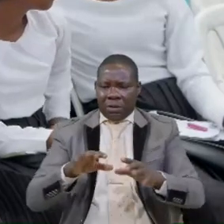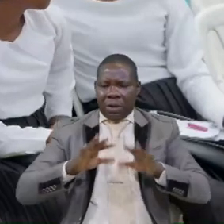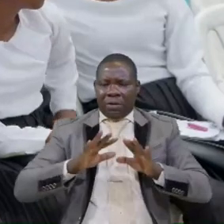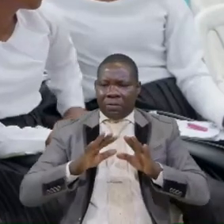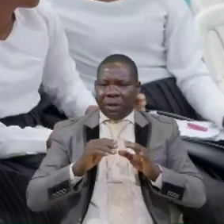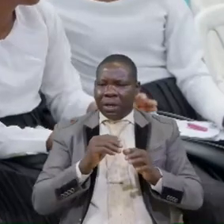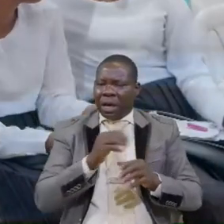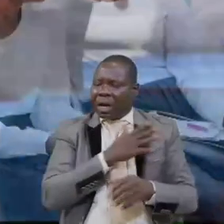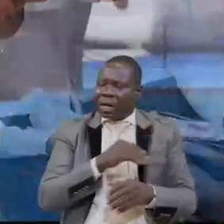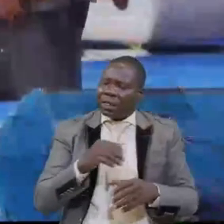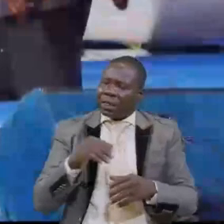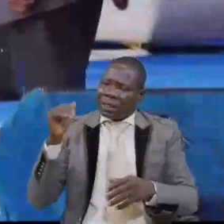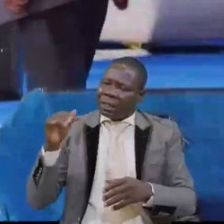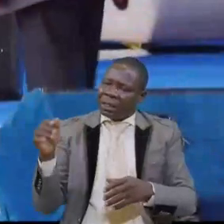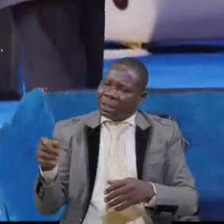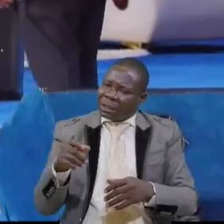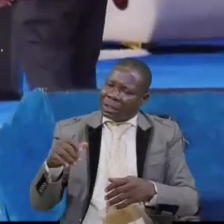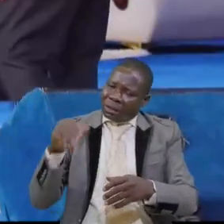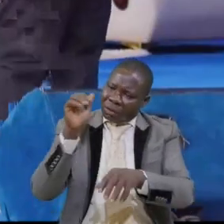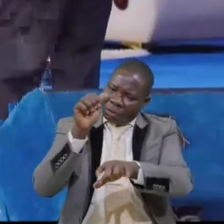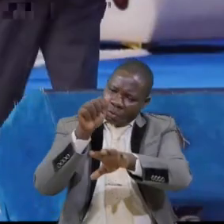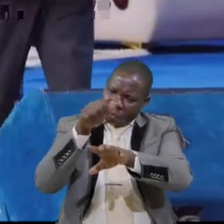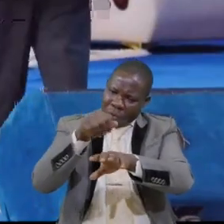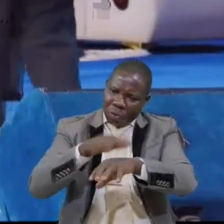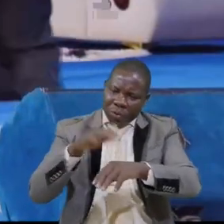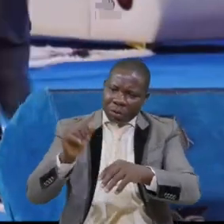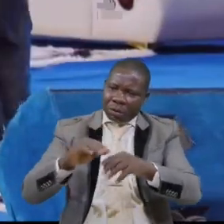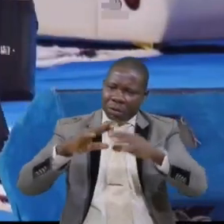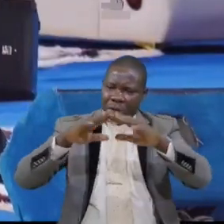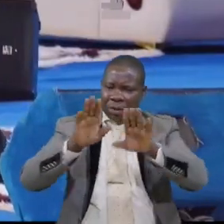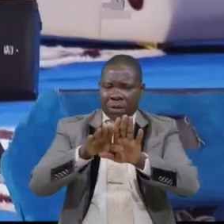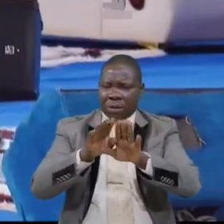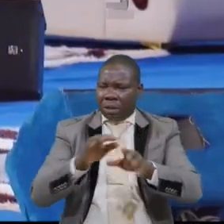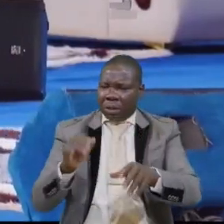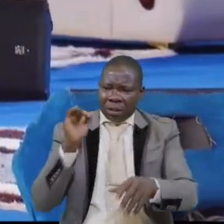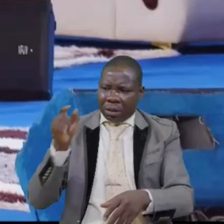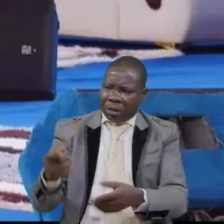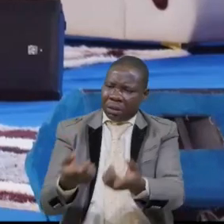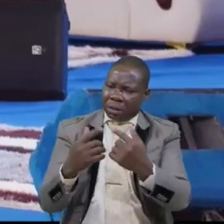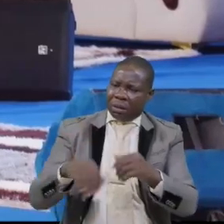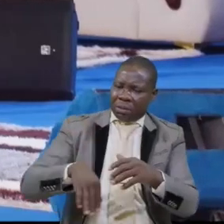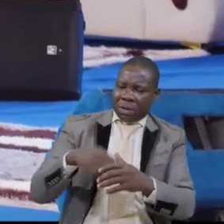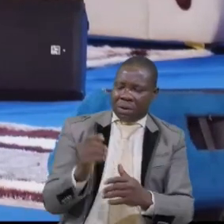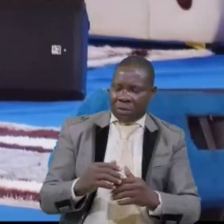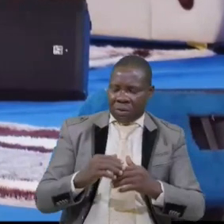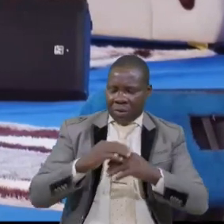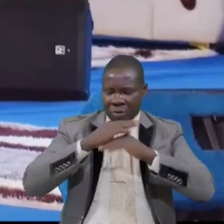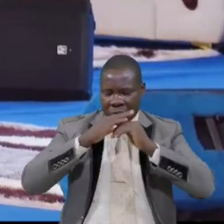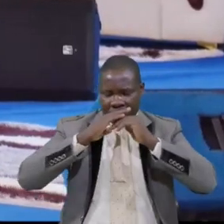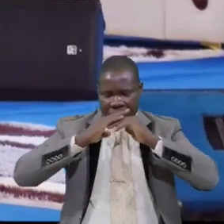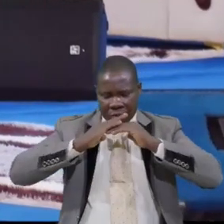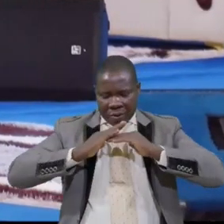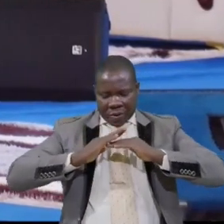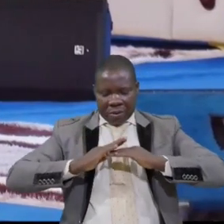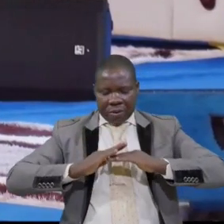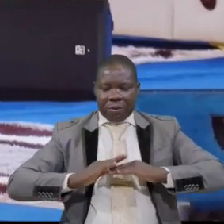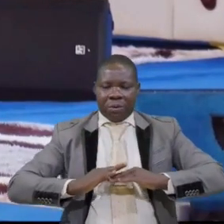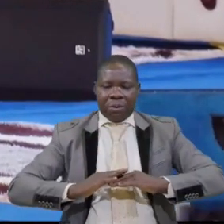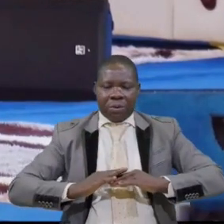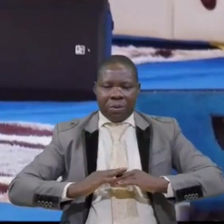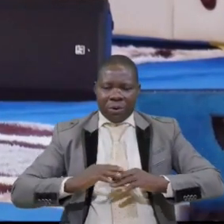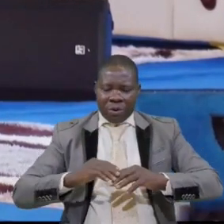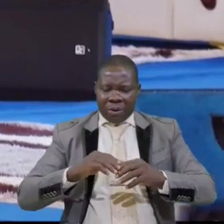porte. Voyez notre homme, Daniel. Il est sorti calme, tranquille, composé. Il a